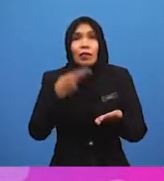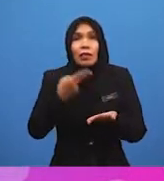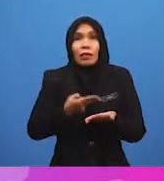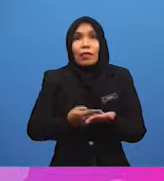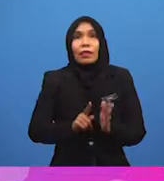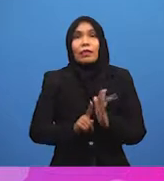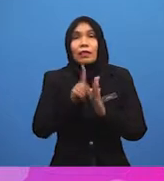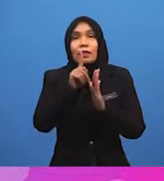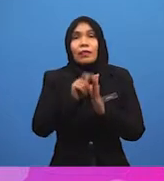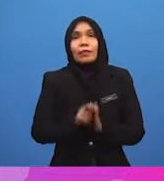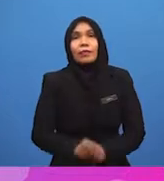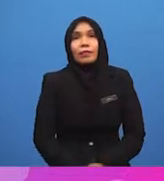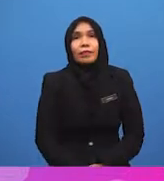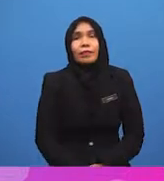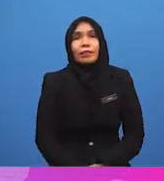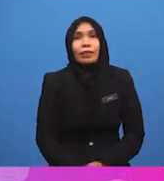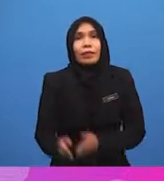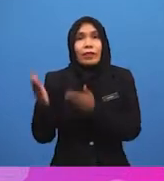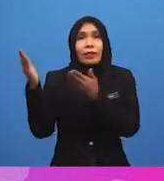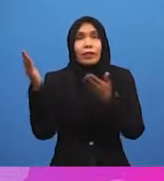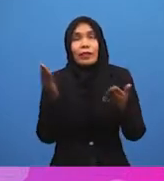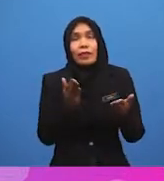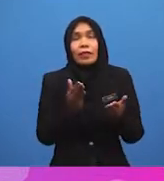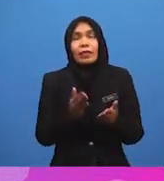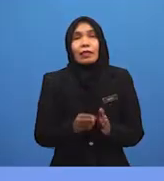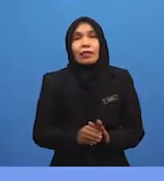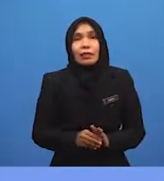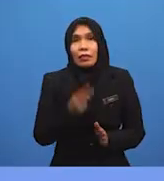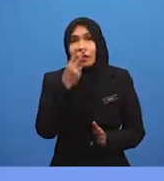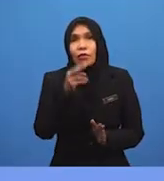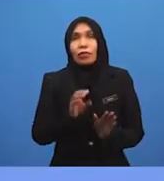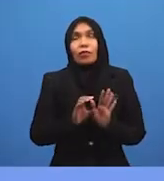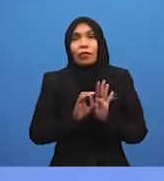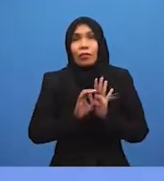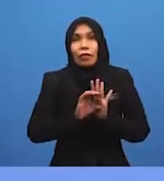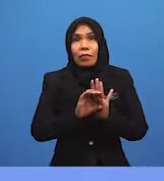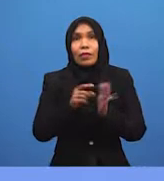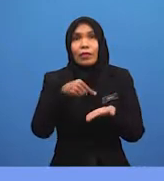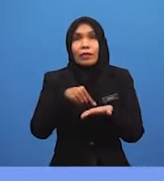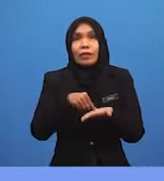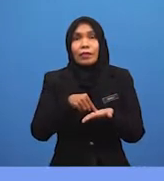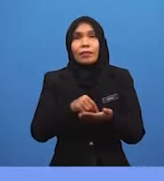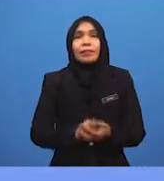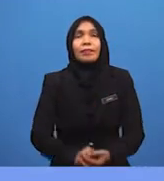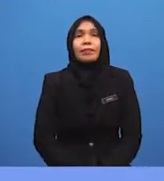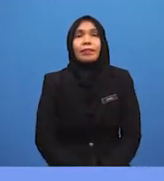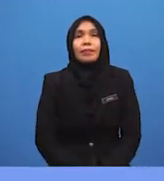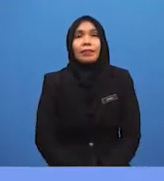Seterusnya, murid-murid, sila perhatikan gambar situasi ini. Situasi 3.